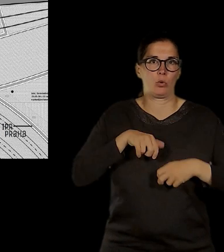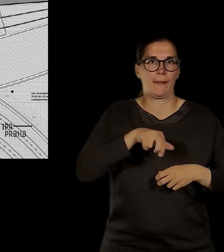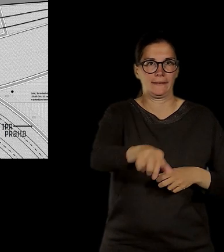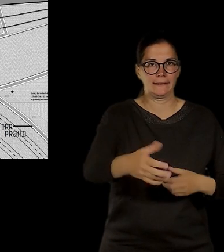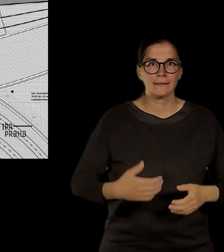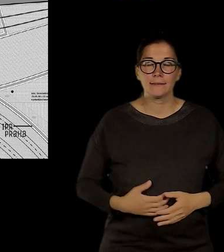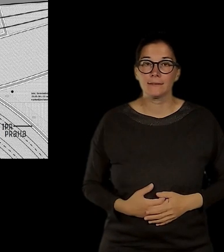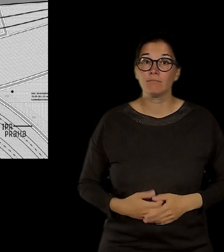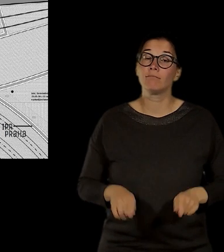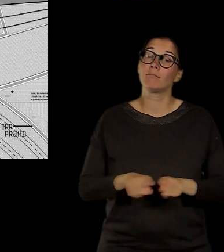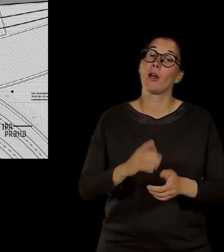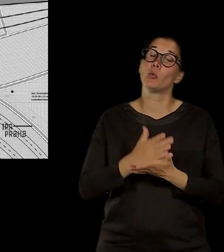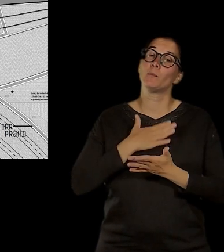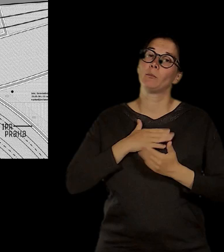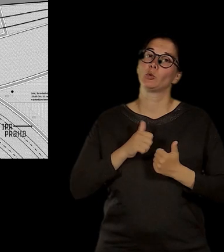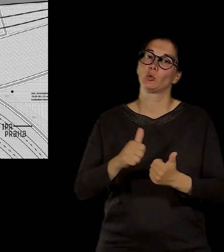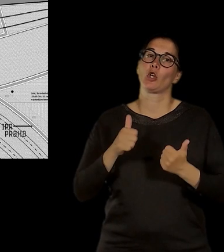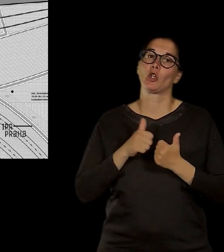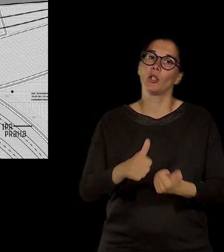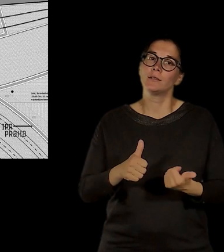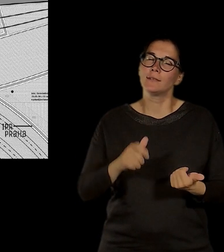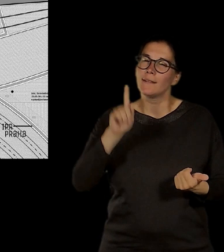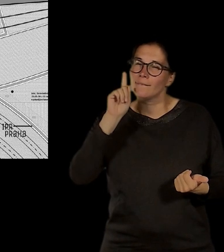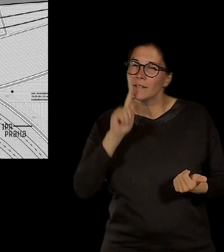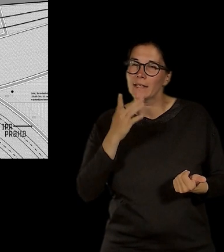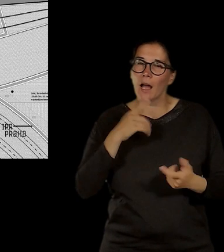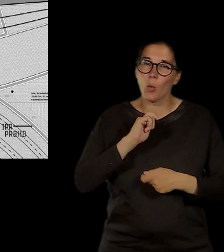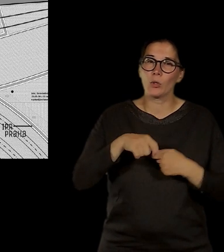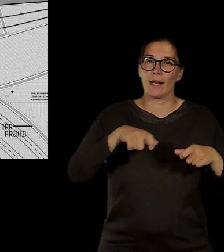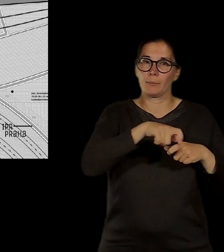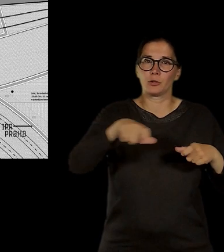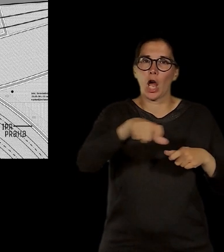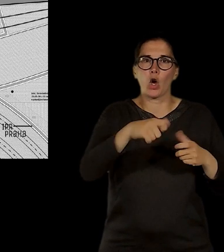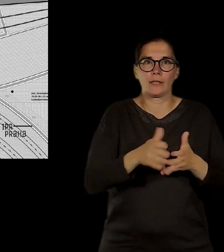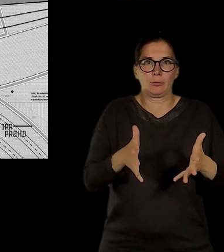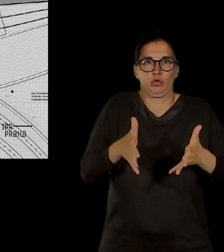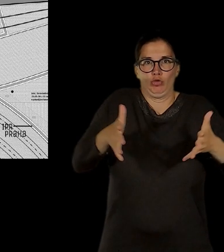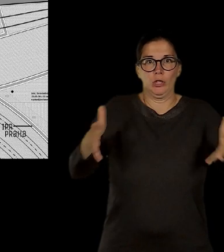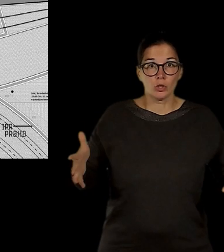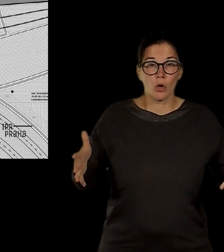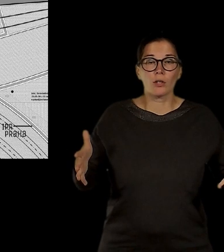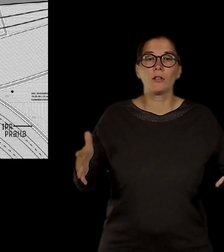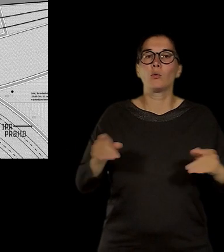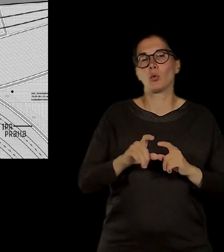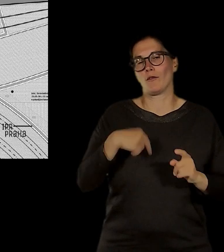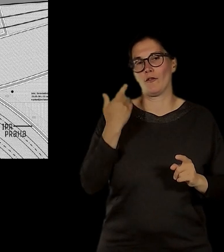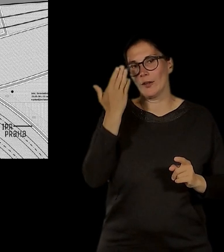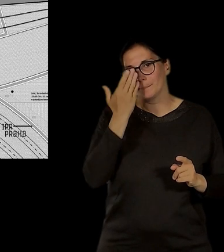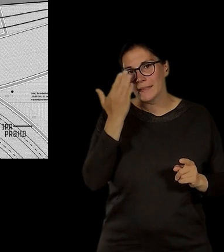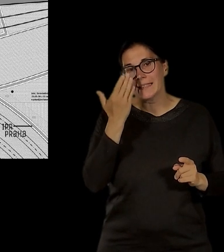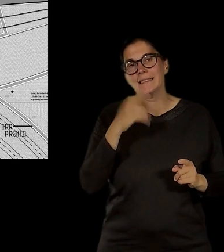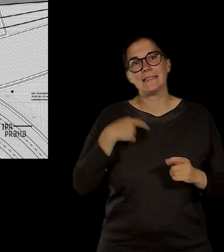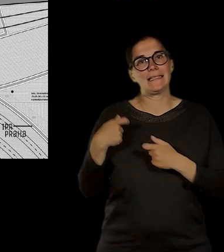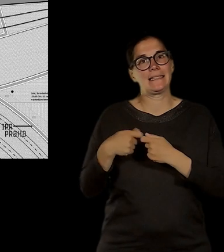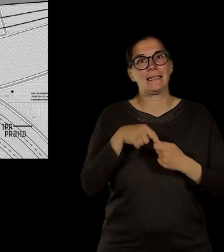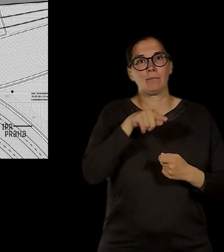Taky umíme navrhnout poměrně hodně široký přechod, protože si myslíme, že má v tom